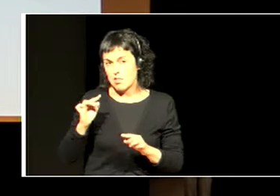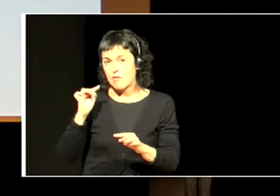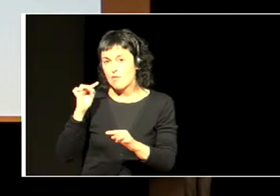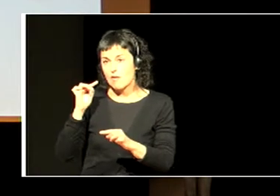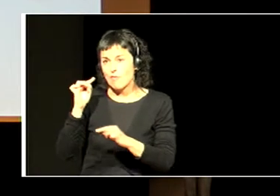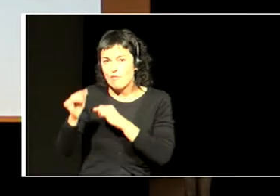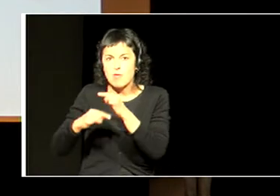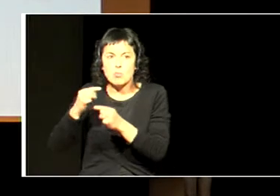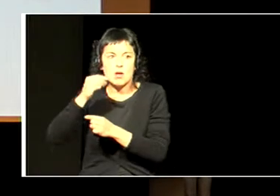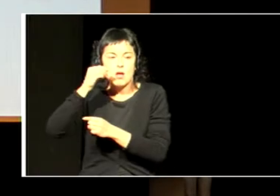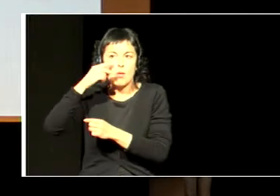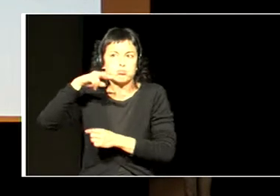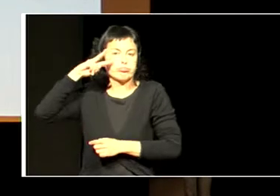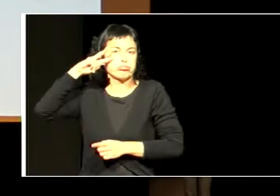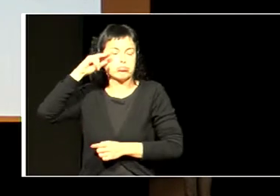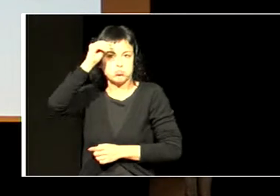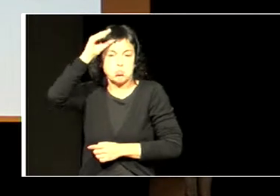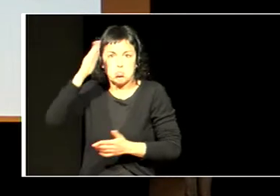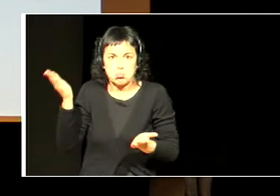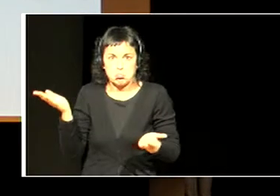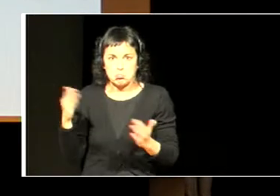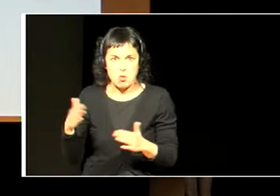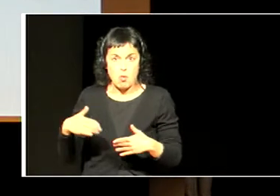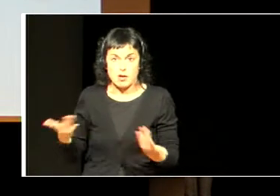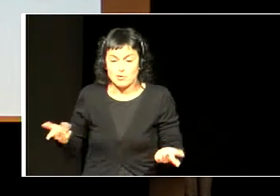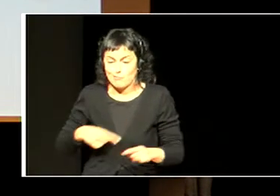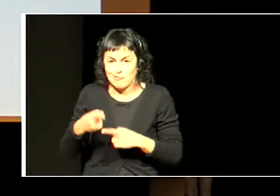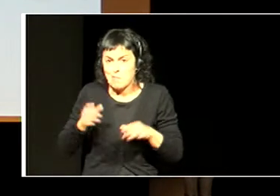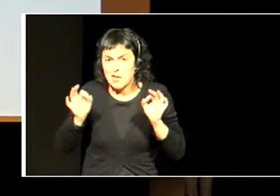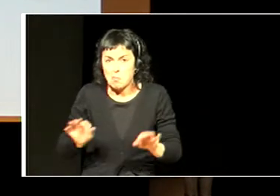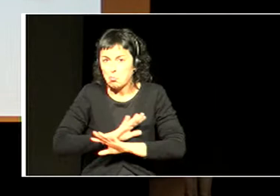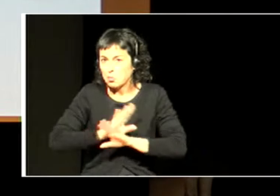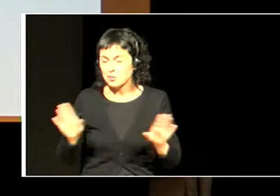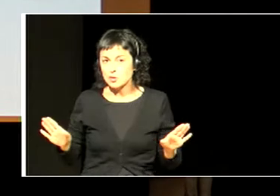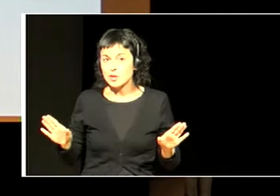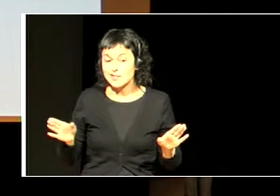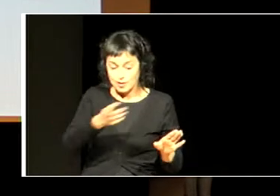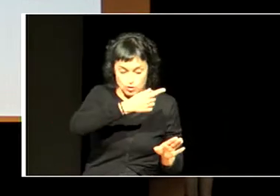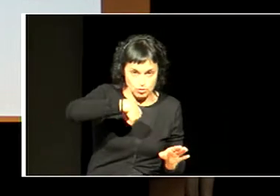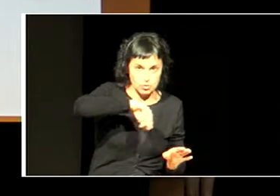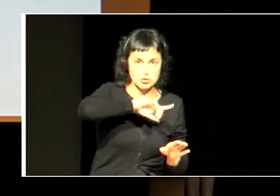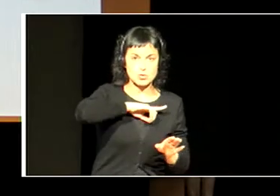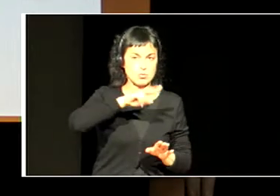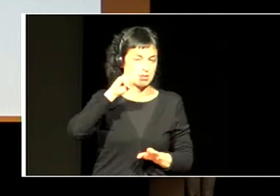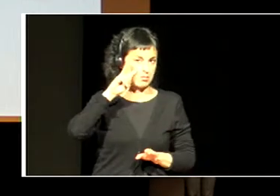ez dira dituak ezkidetzan. Familia gara eta listo. Baina gu gara dituak. Orduan